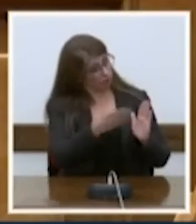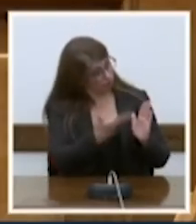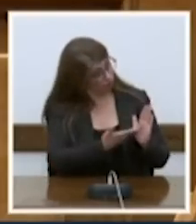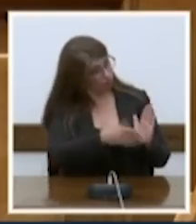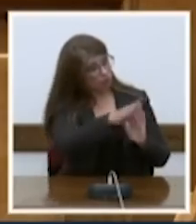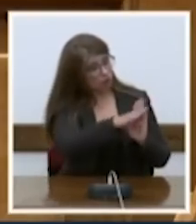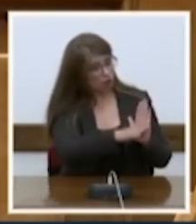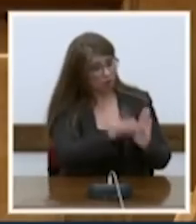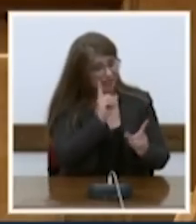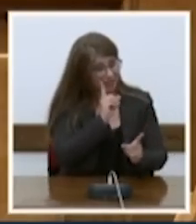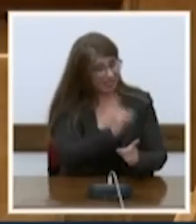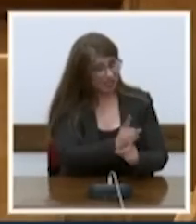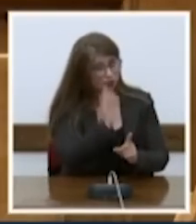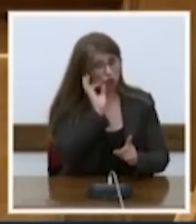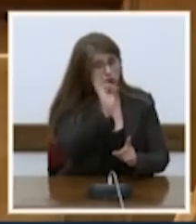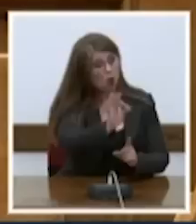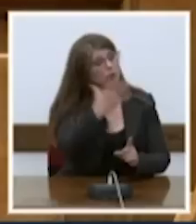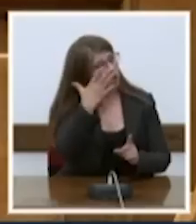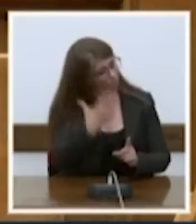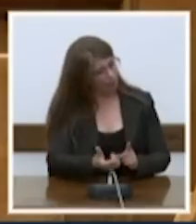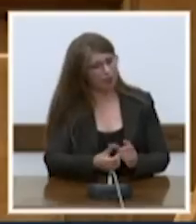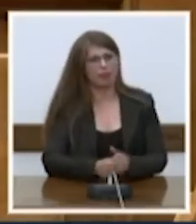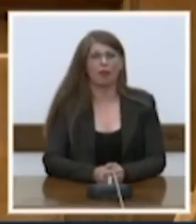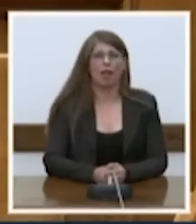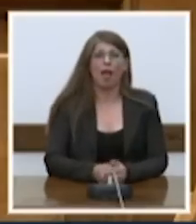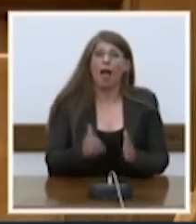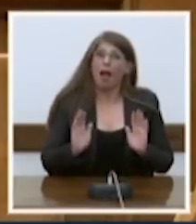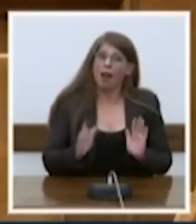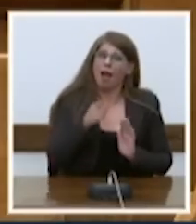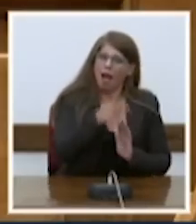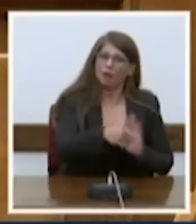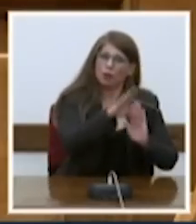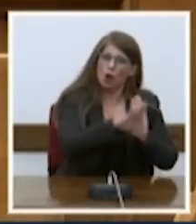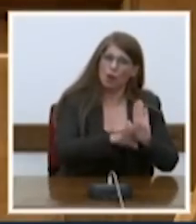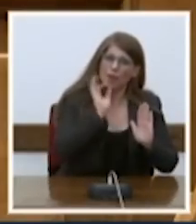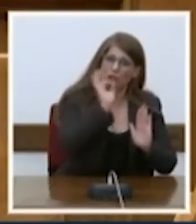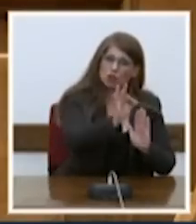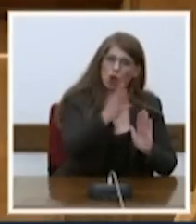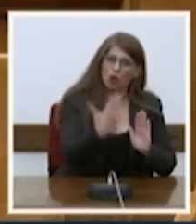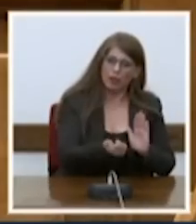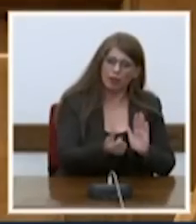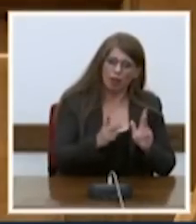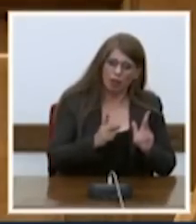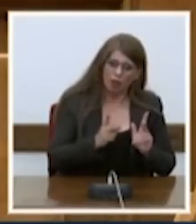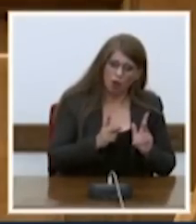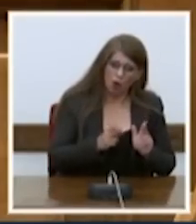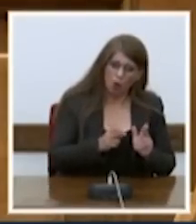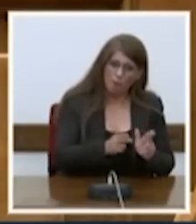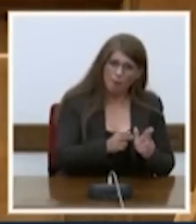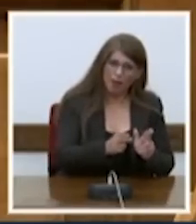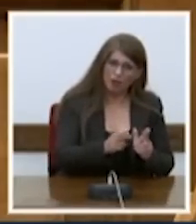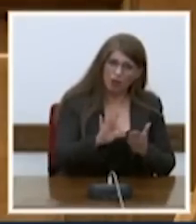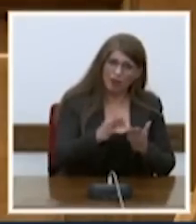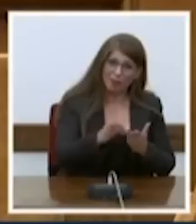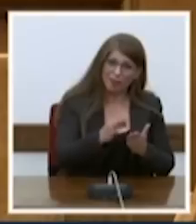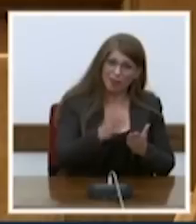και συγκεκριμένες στοχεύσεις. Μόνο που αυτό είναι κομμένο και ραμμένο κοστολογημένο, για να μιλήσω στη γλώσσα σας,